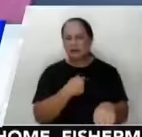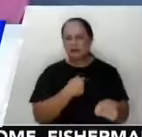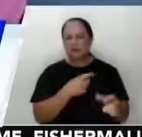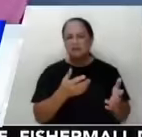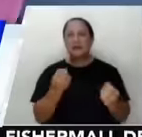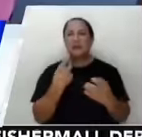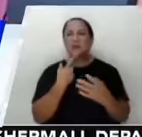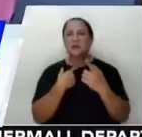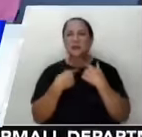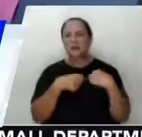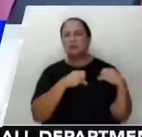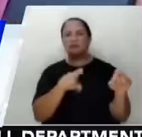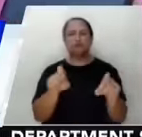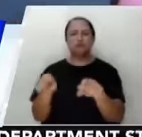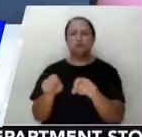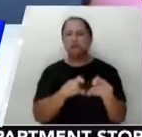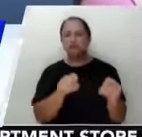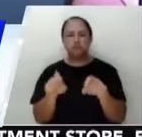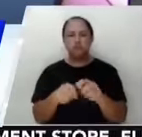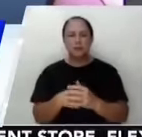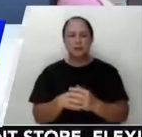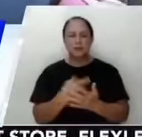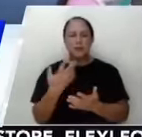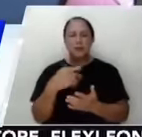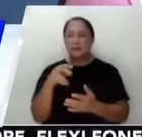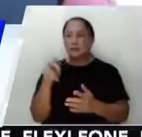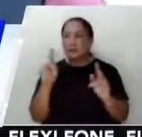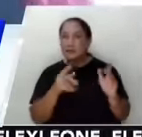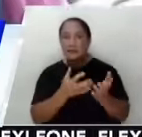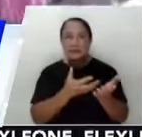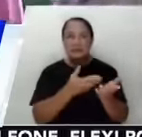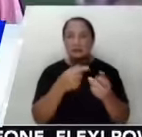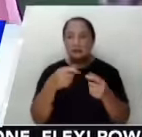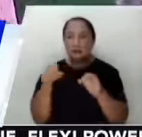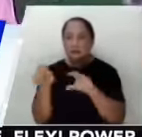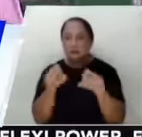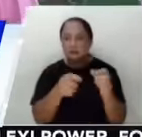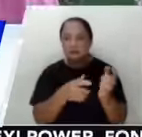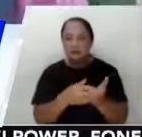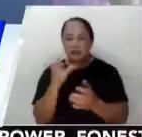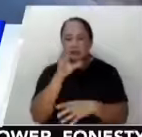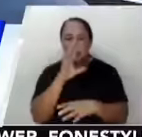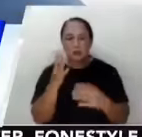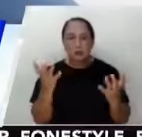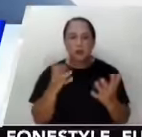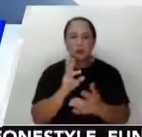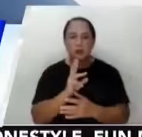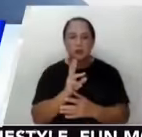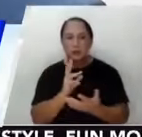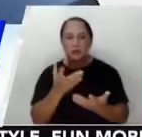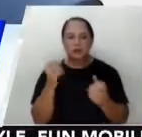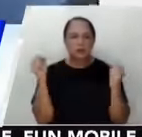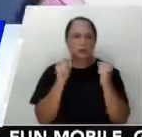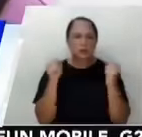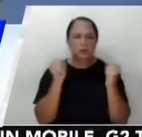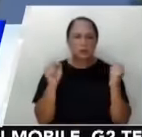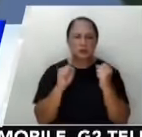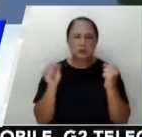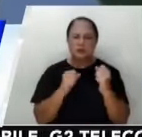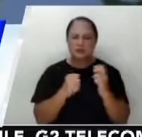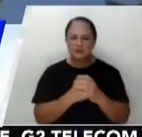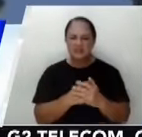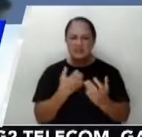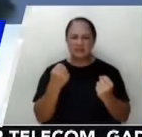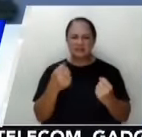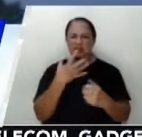Kailangan din nila ng tubig. At saka yung mga tao, hinahanap talaga nila tubig, yung malamig. Mainit po ang panahon ngayon eh.